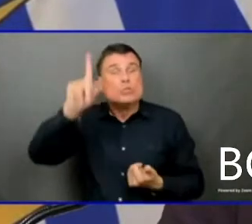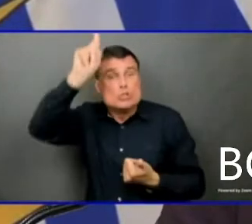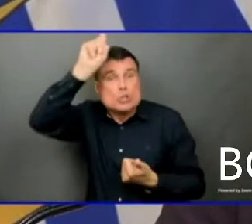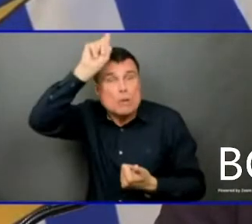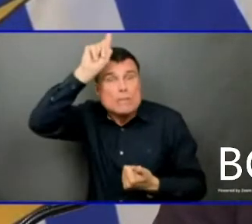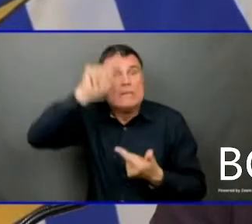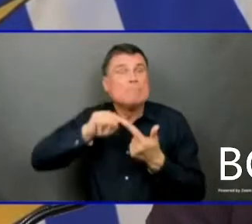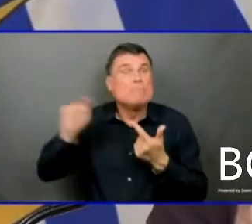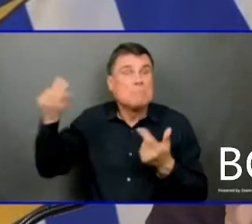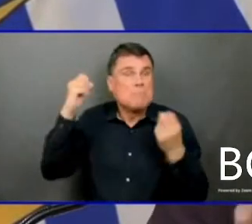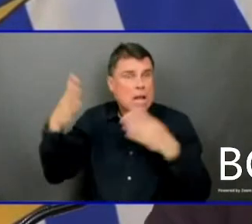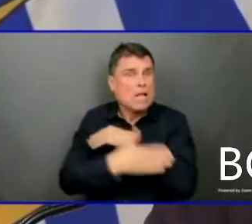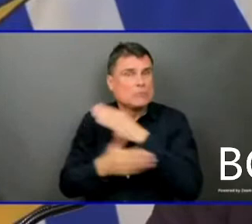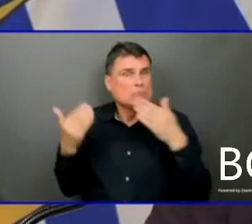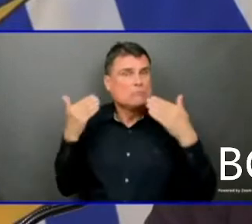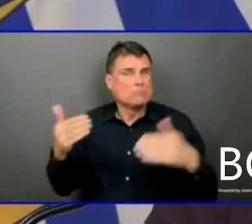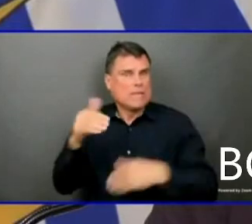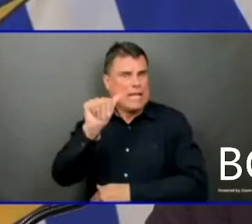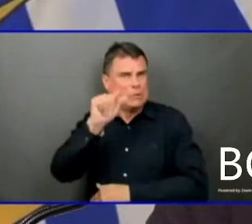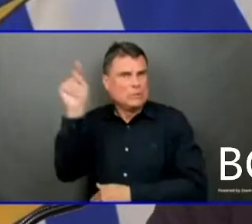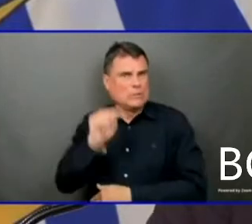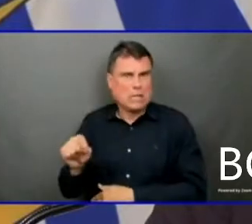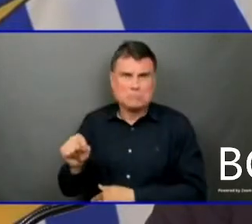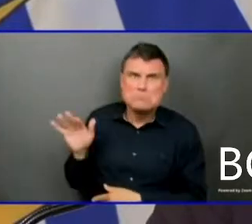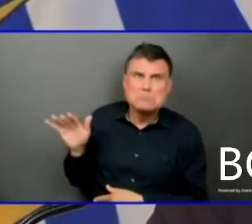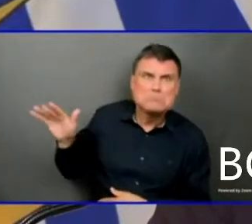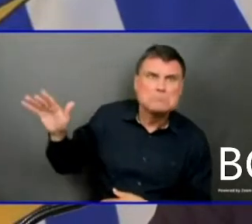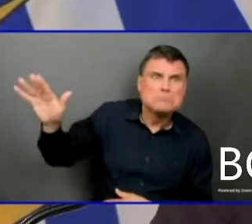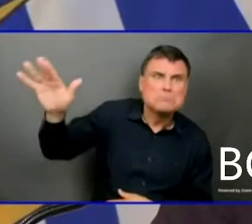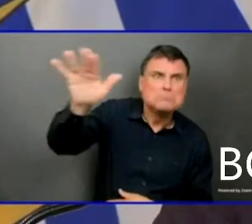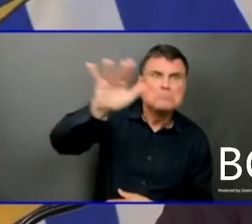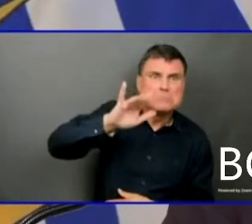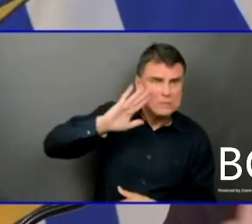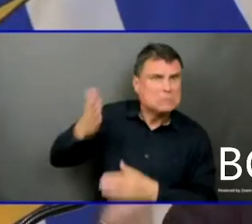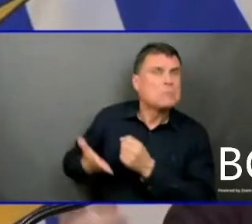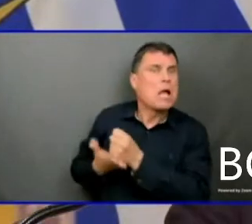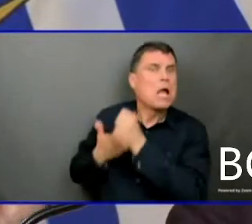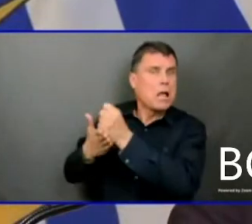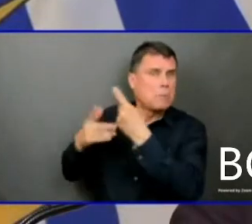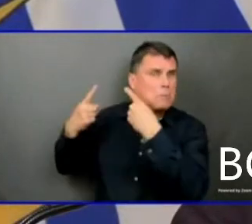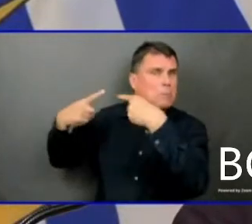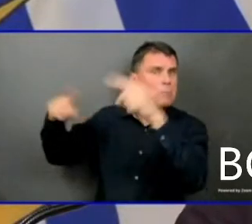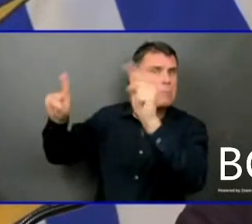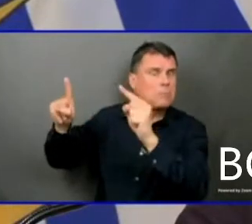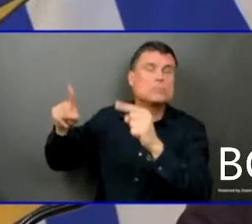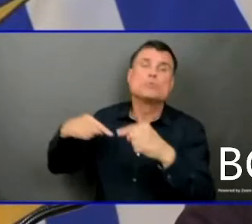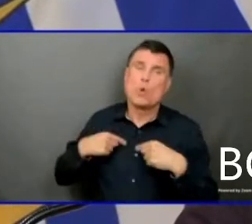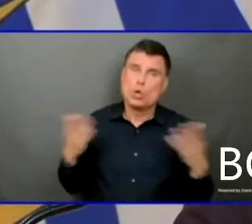所以大家还是要风险和利益相互平衡再看再评估。